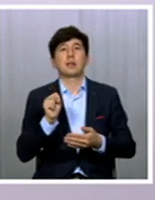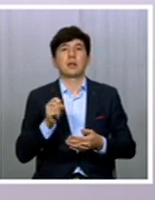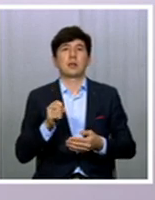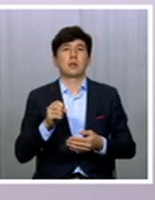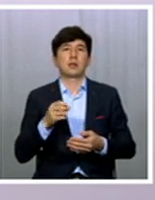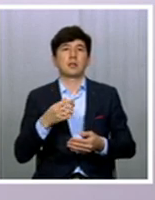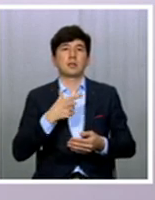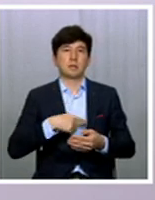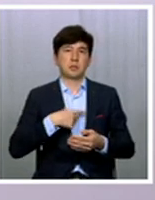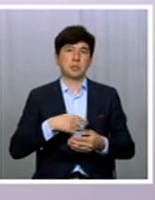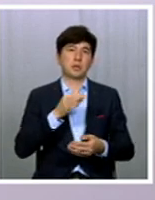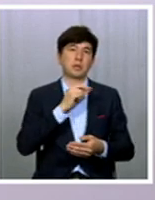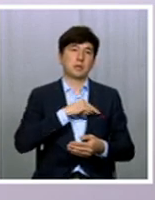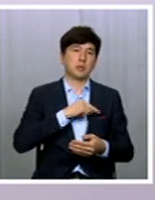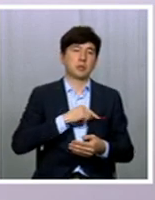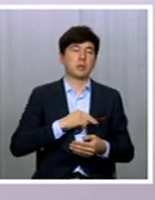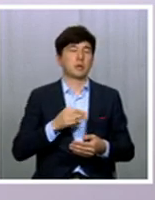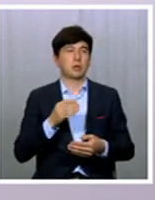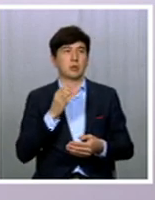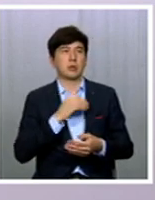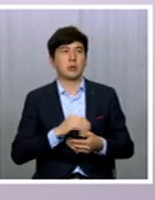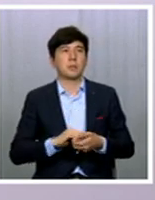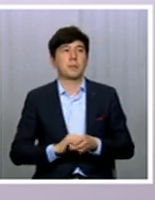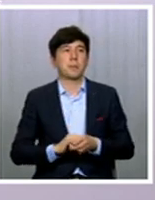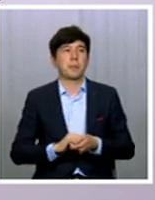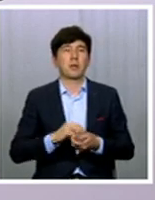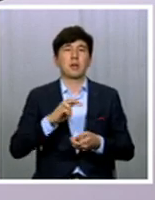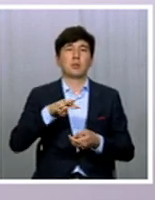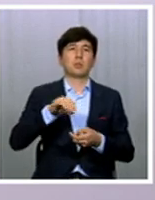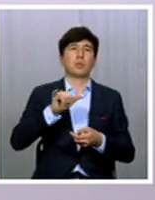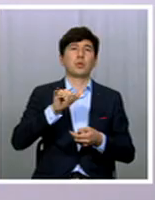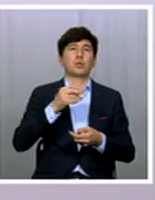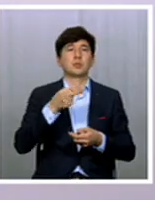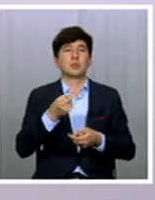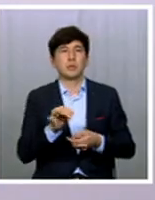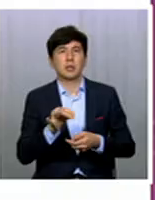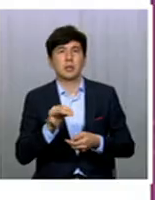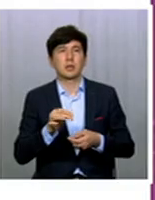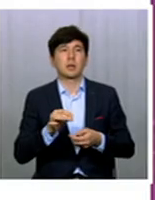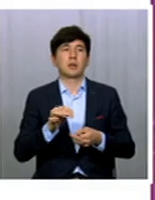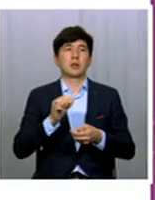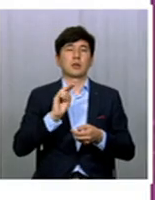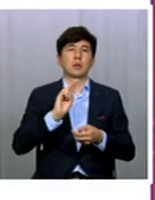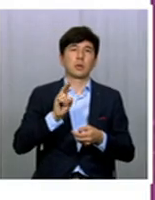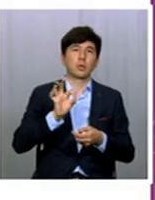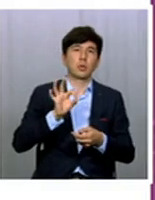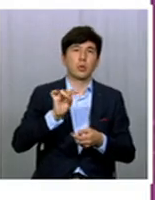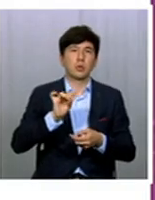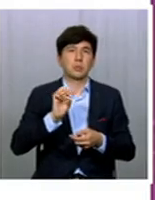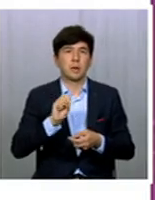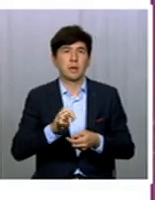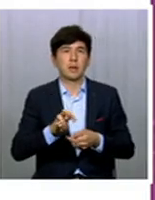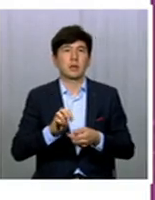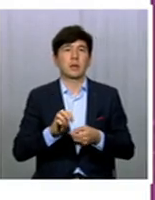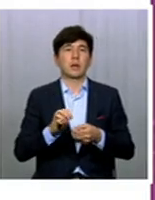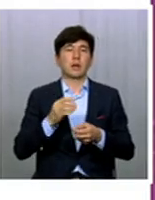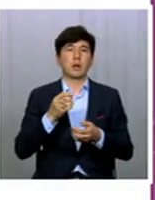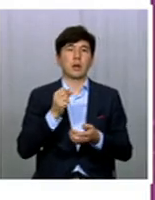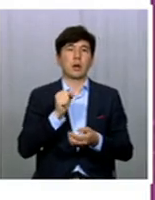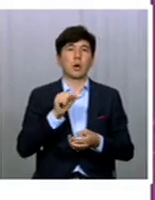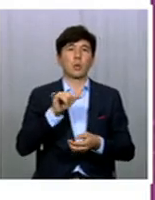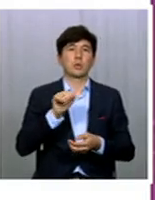Ұйымдастырушылар және сурет салондары, музейлер, көрмелер болып табылады. Және ал аукциондық тауардың өз алдына